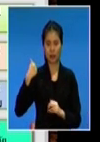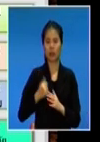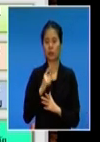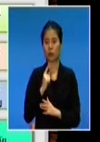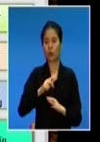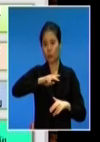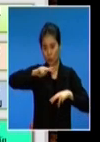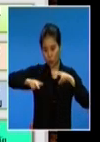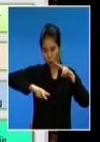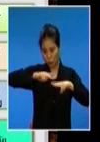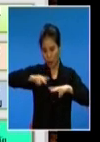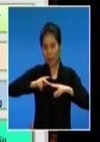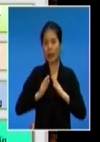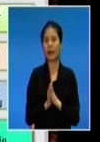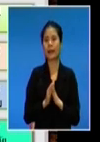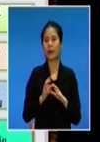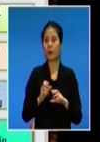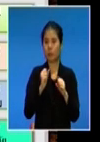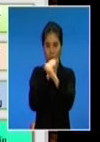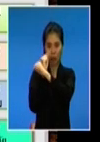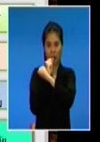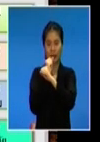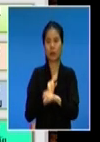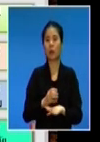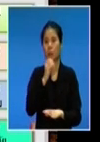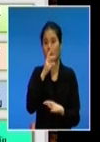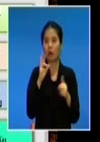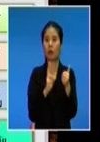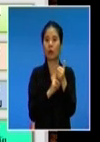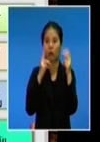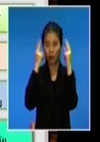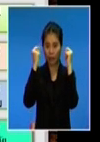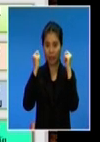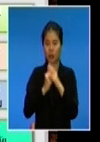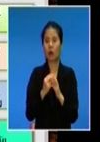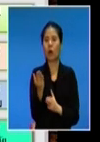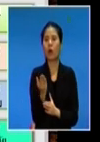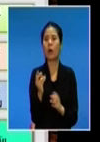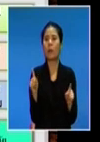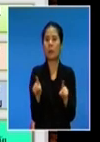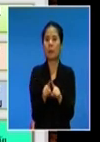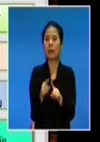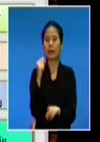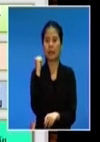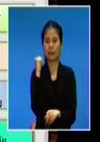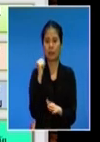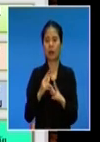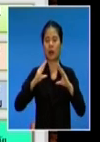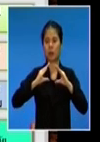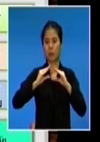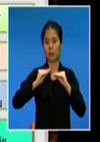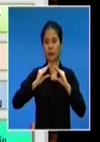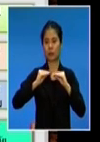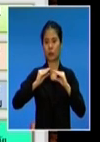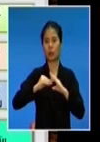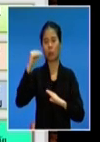บกันครึ่งทางคือผมก็เสนอว่าอยากเรียนท่านวิษณุว่าเอาแบบเดิมแต่ว่าขอมีประชุมทุกไตรมาสไม่งั้นไม่ได้นะครับท่